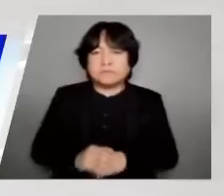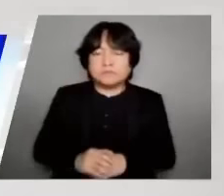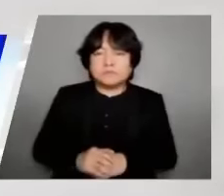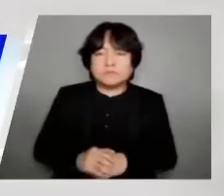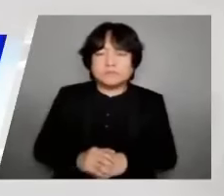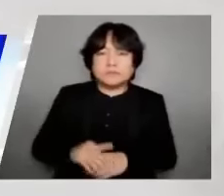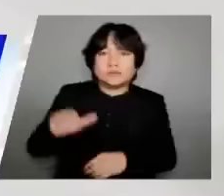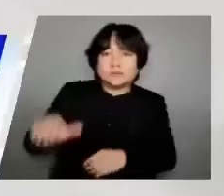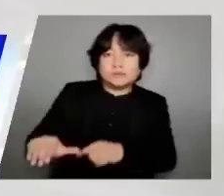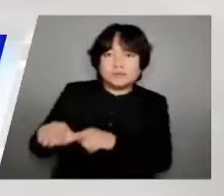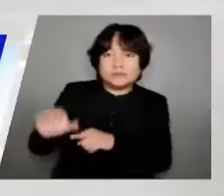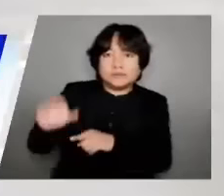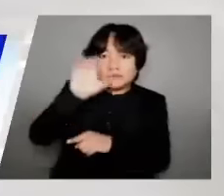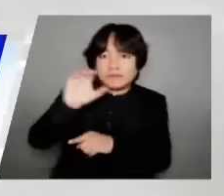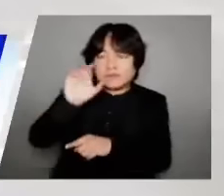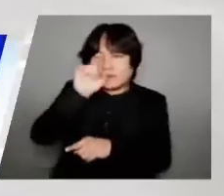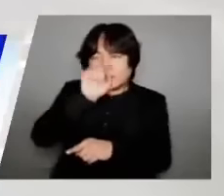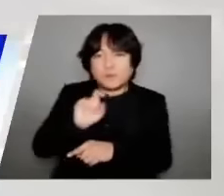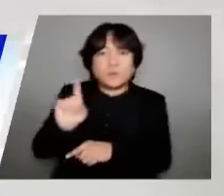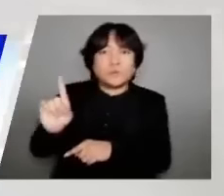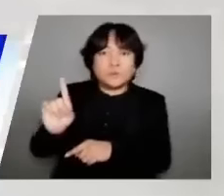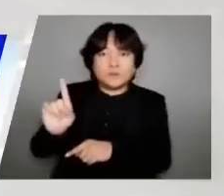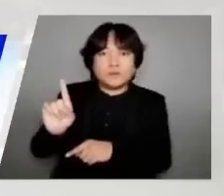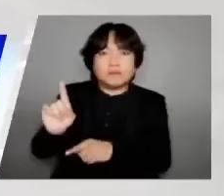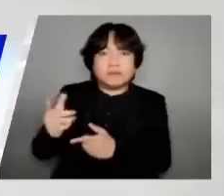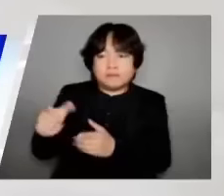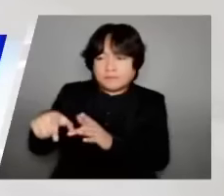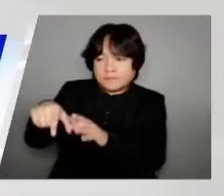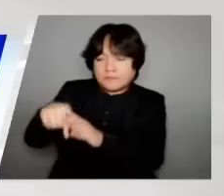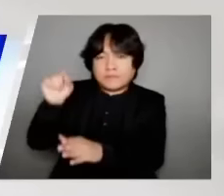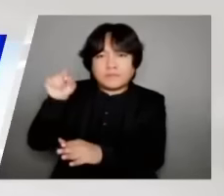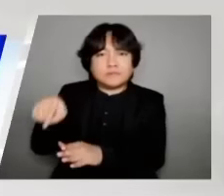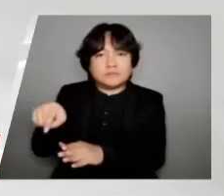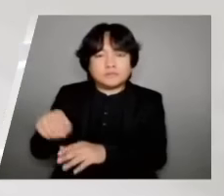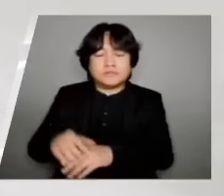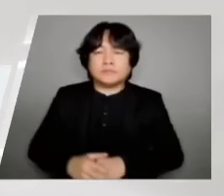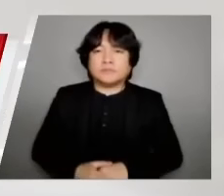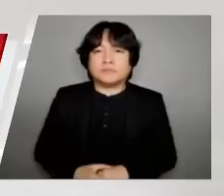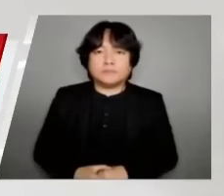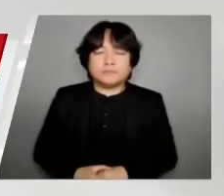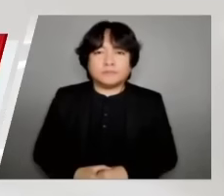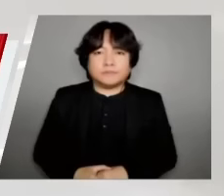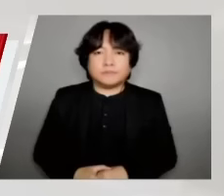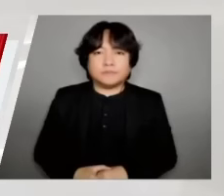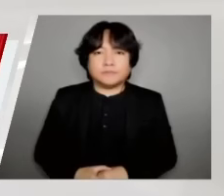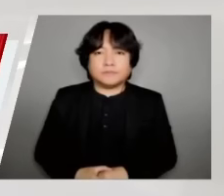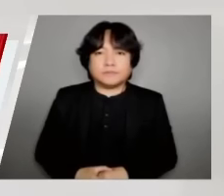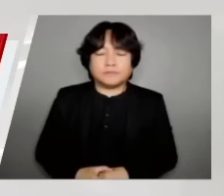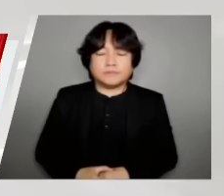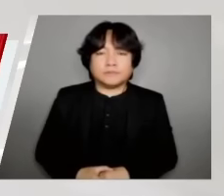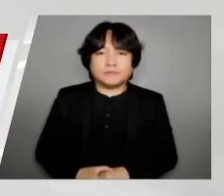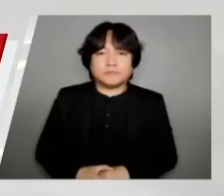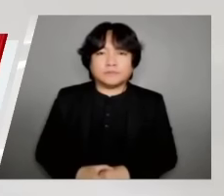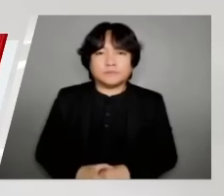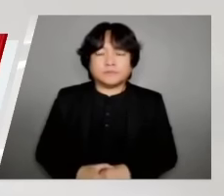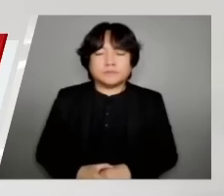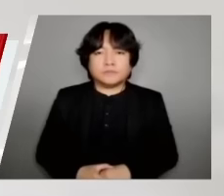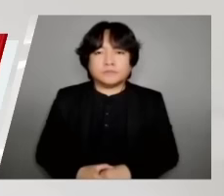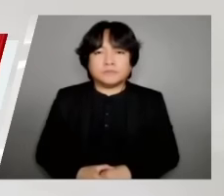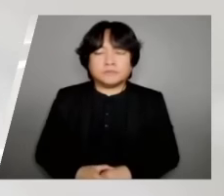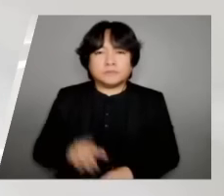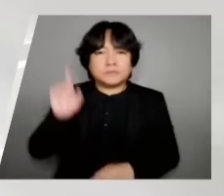na 1-year-old maggot, is dito natin natagpuan. Nung natanggal ninyo, yung part ng bato na yon, may amoy. Yung amoy naman